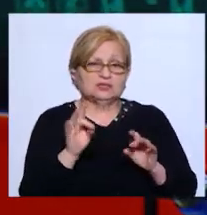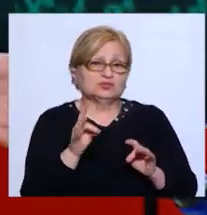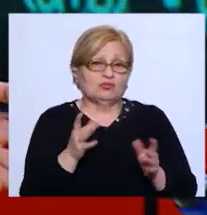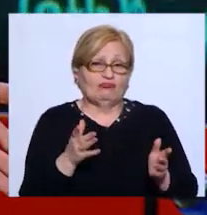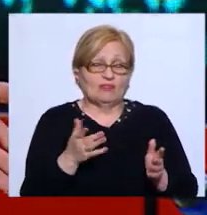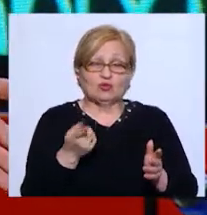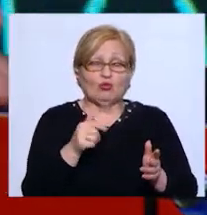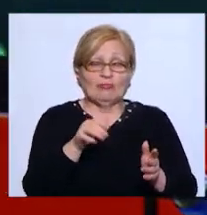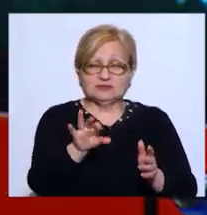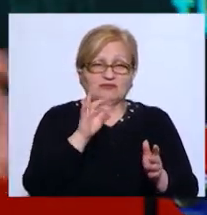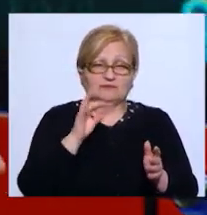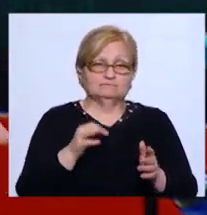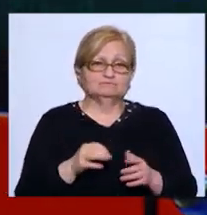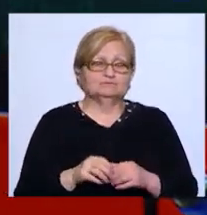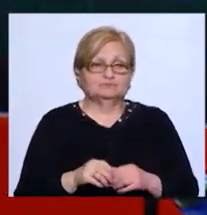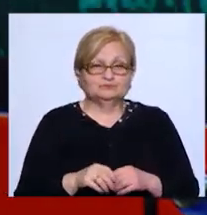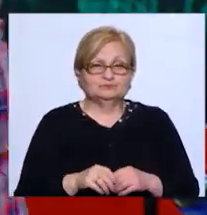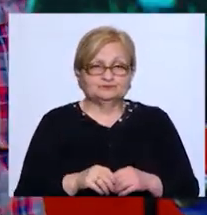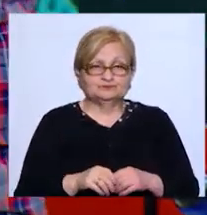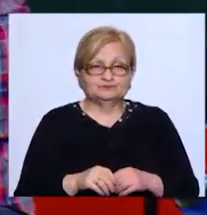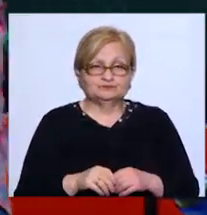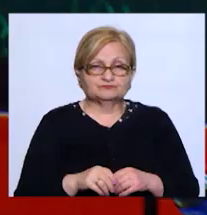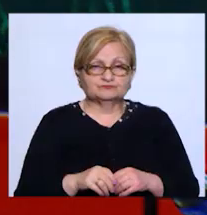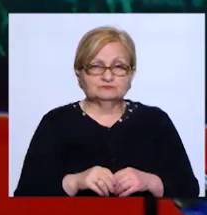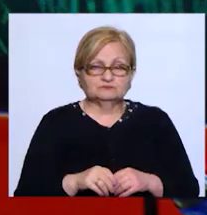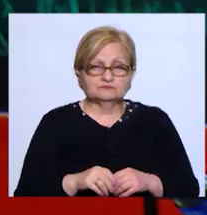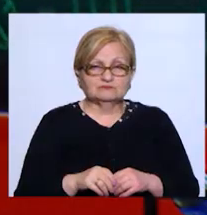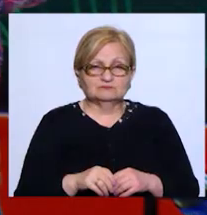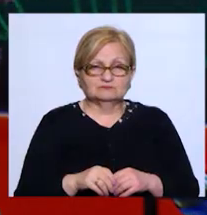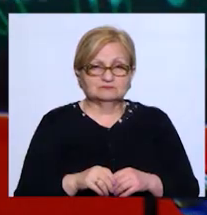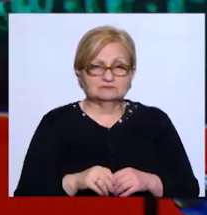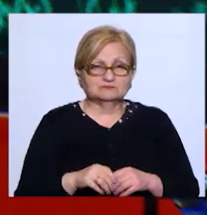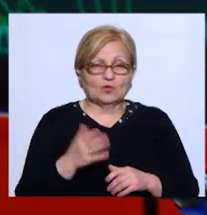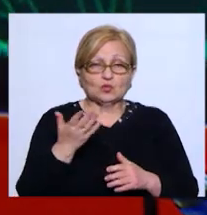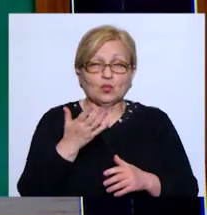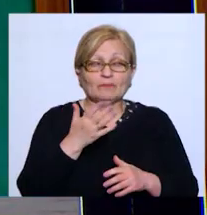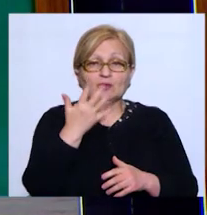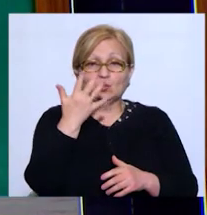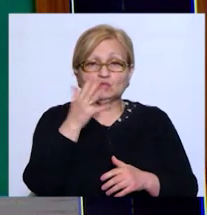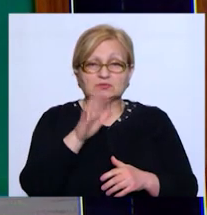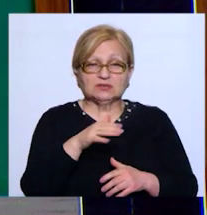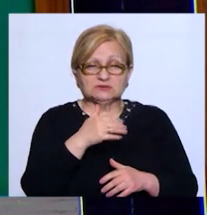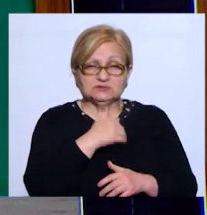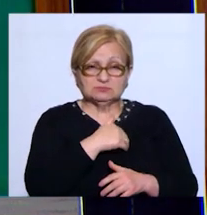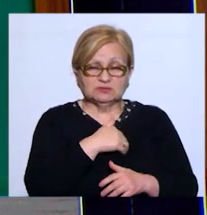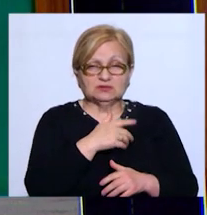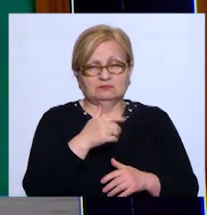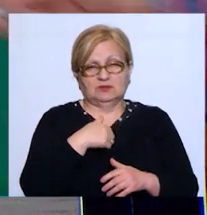ამიტომ რომელს ავიღებ, ამას მნიშვნელობა არ აქვს. ესე იგი, რომელი 5 ნაწილიც მინდა ის შემიძლია